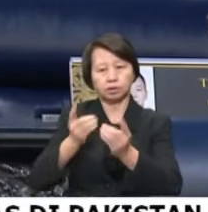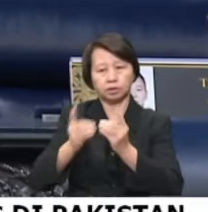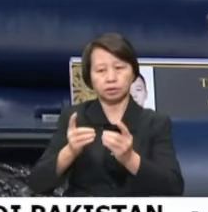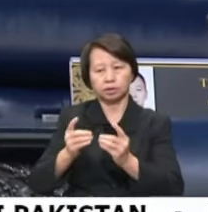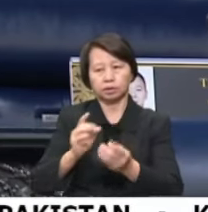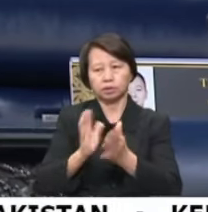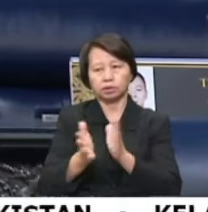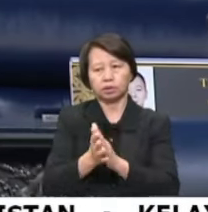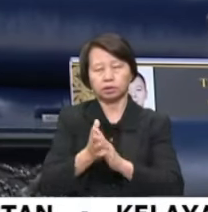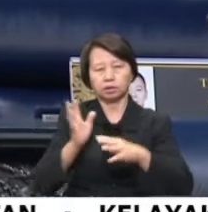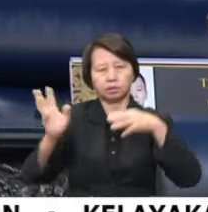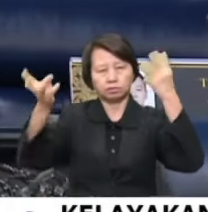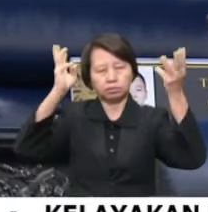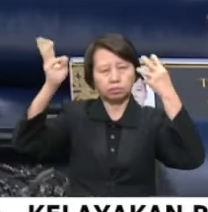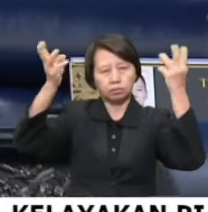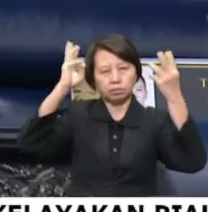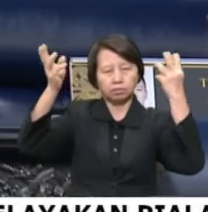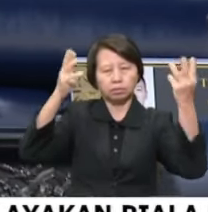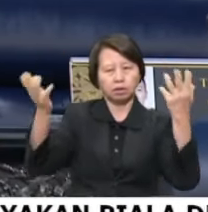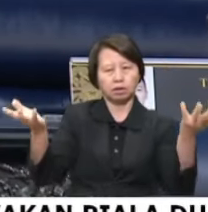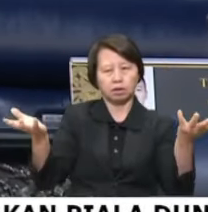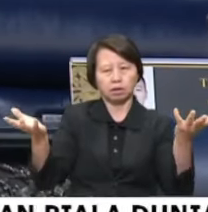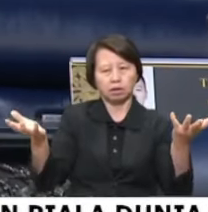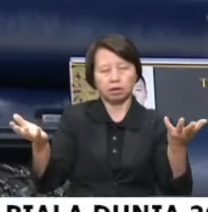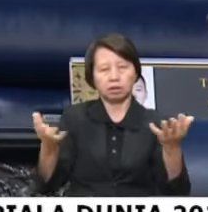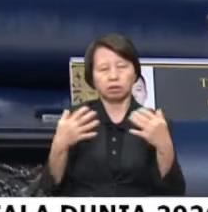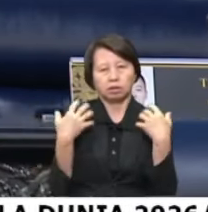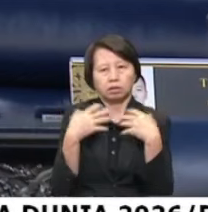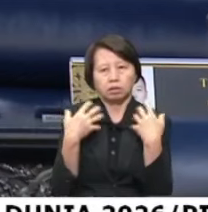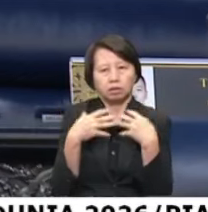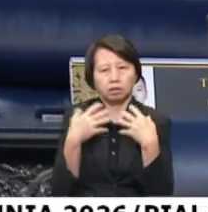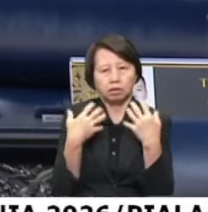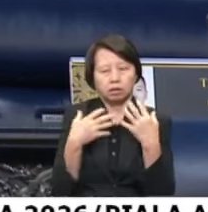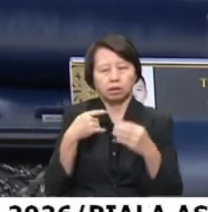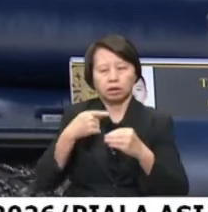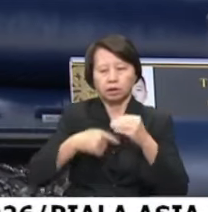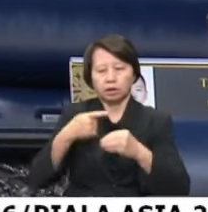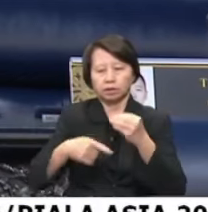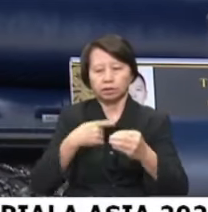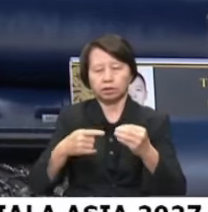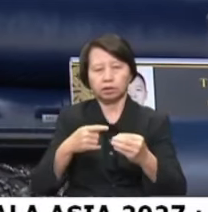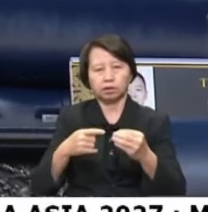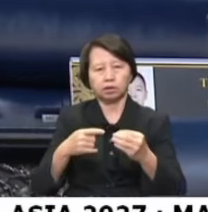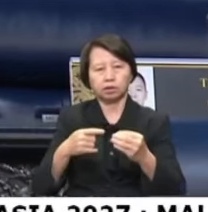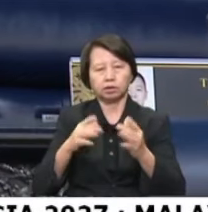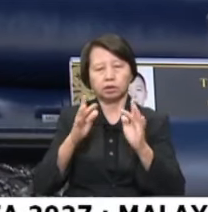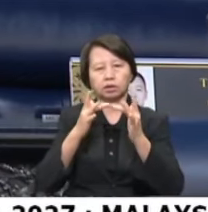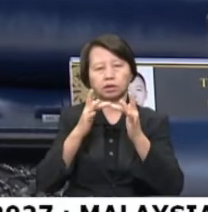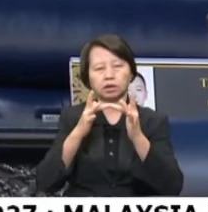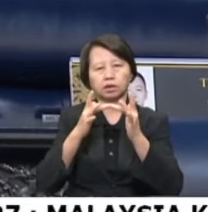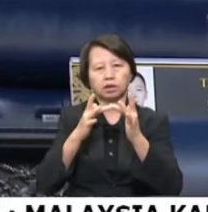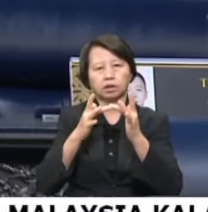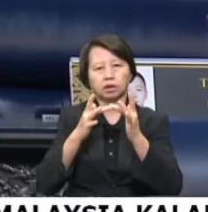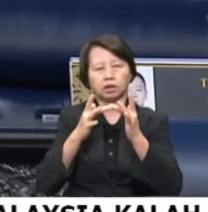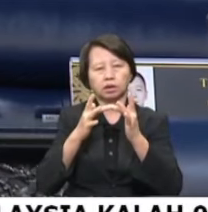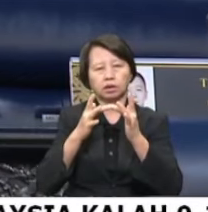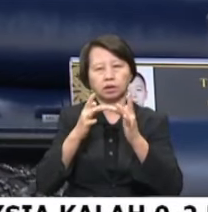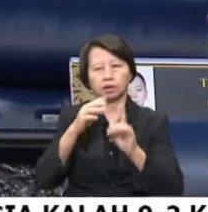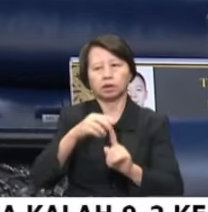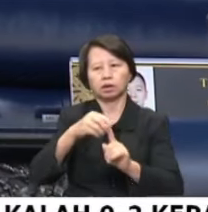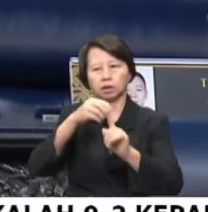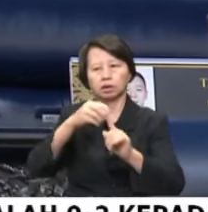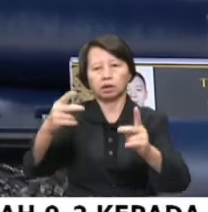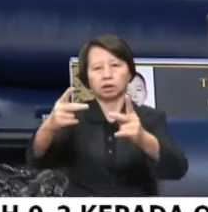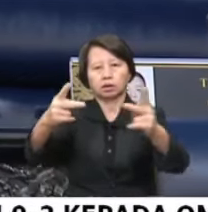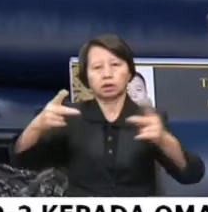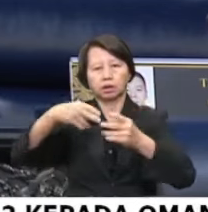menjadi kerisauan, kebimbangan kita, ketakutan kita adalah soal berkaitan dengan capaian internet. Khususnya di